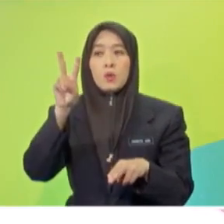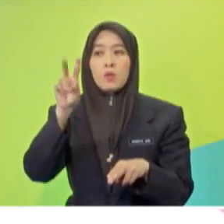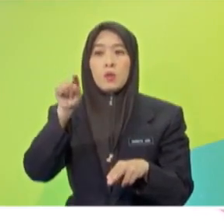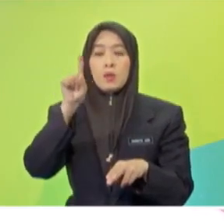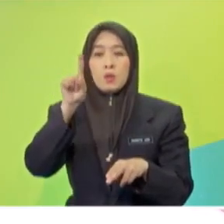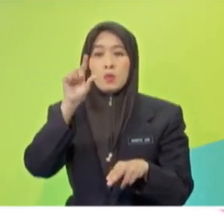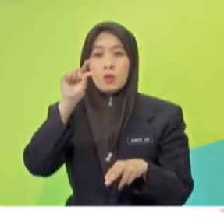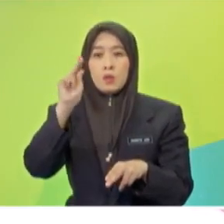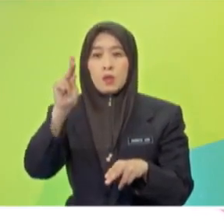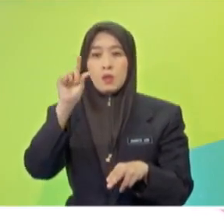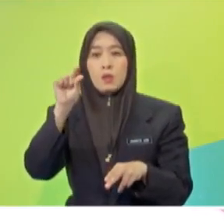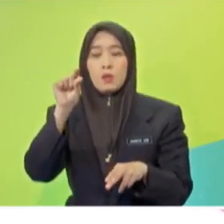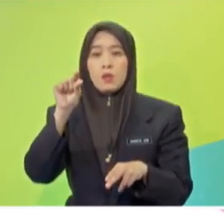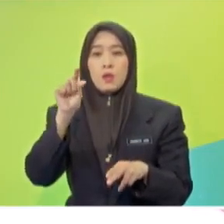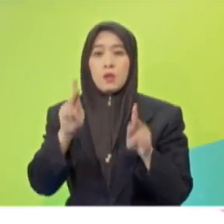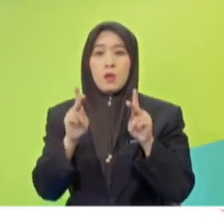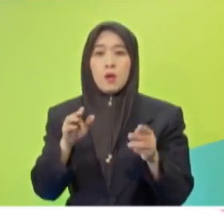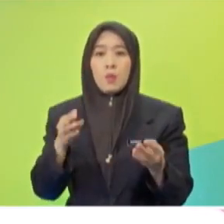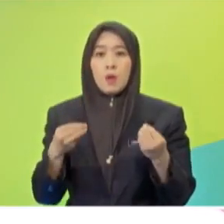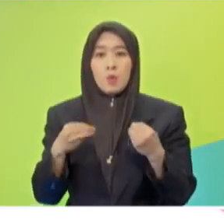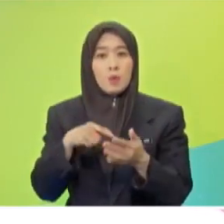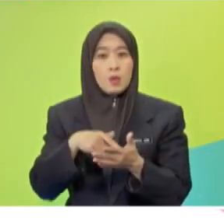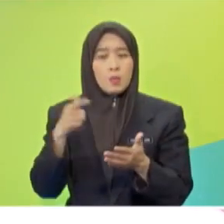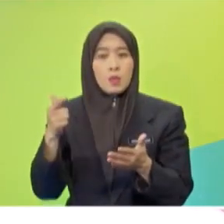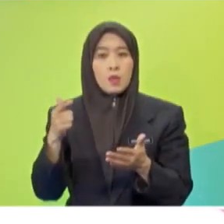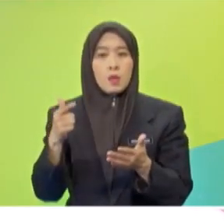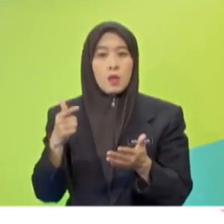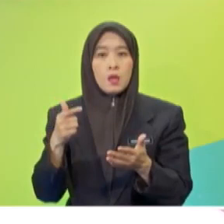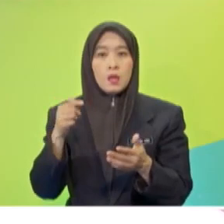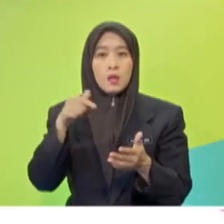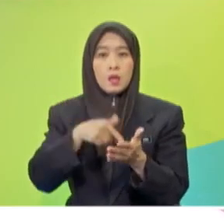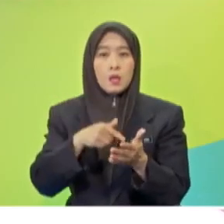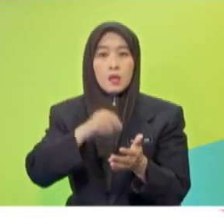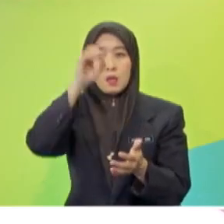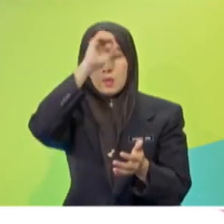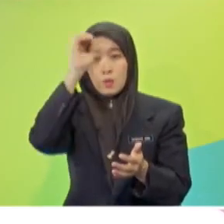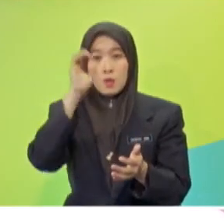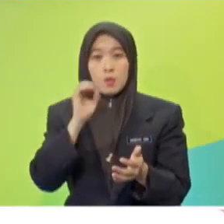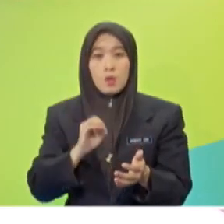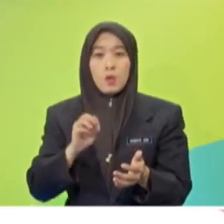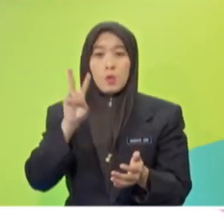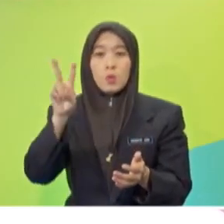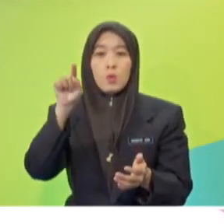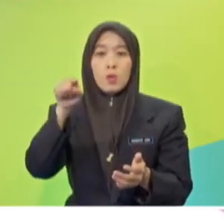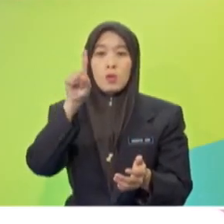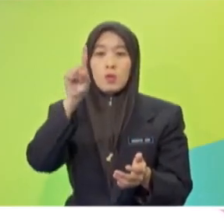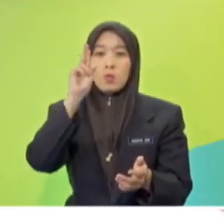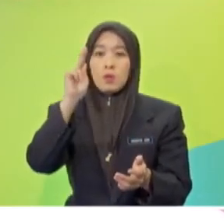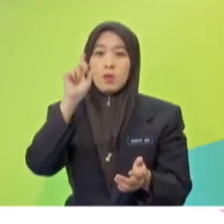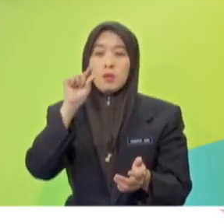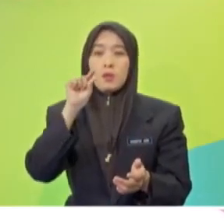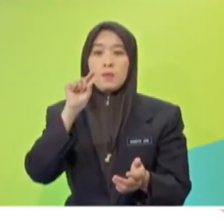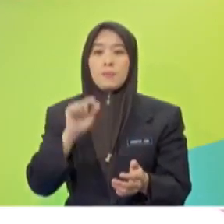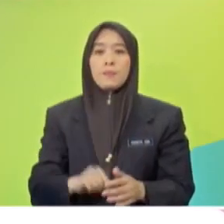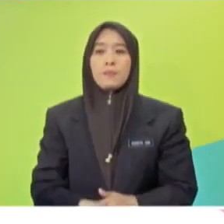lebih Maksudnya kita kena tambah lagi coba ini dah 100 100-nya adalah 2 populehan 1 kecil